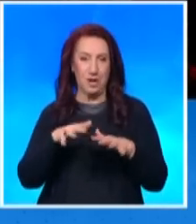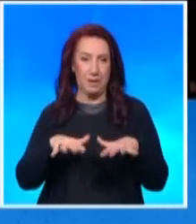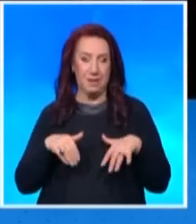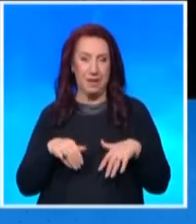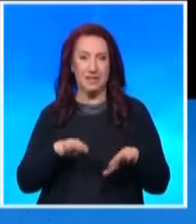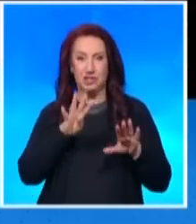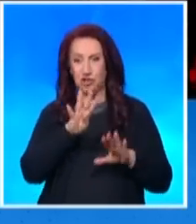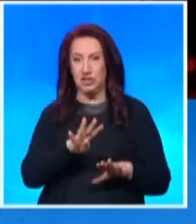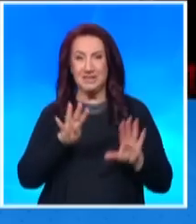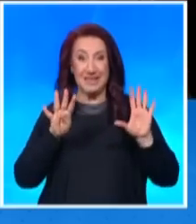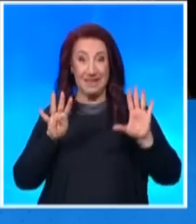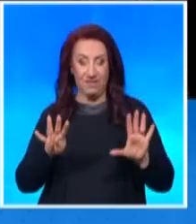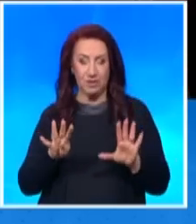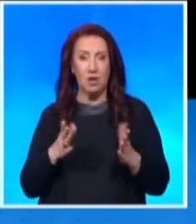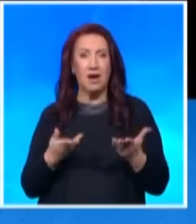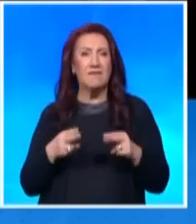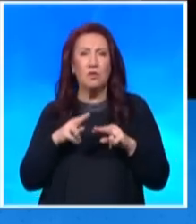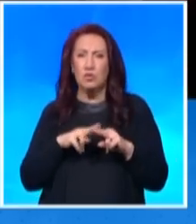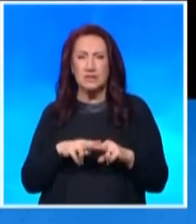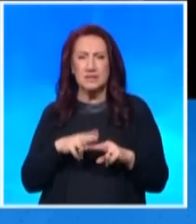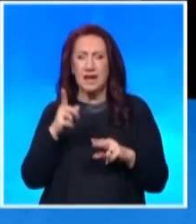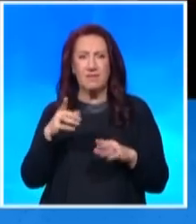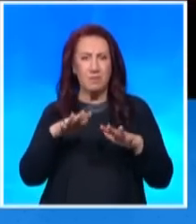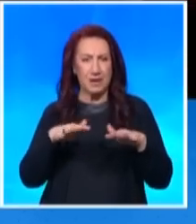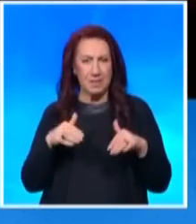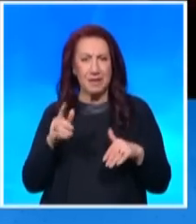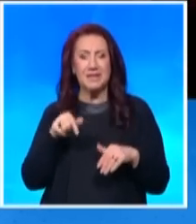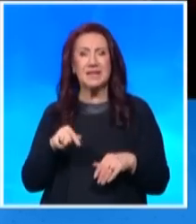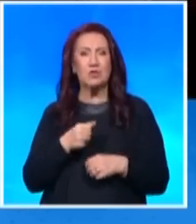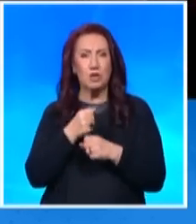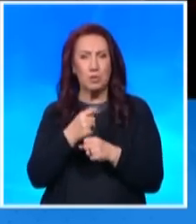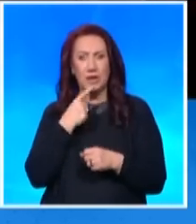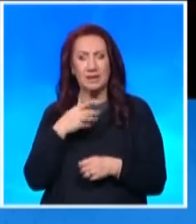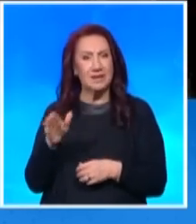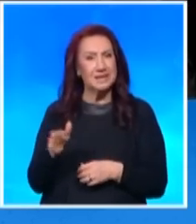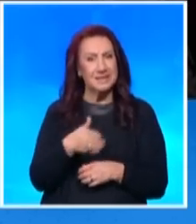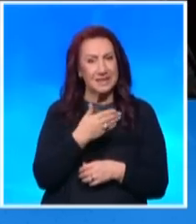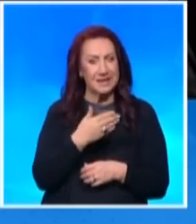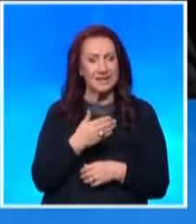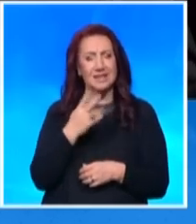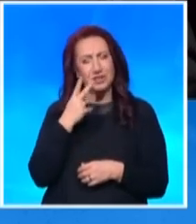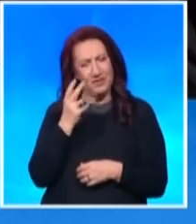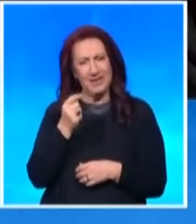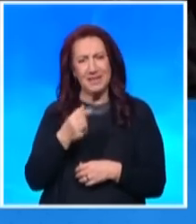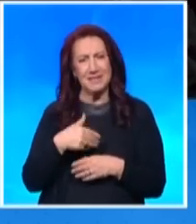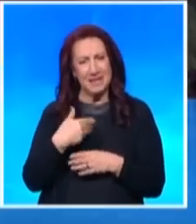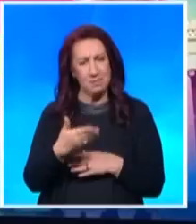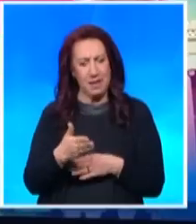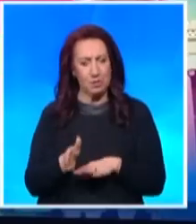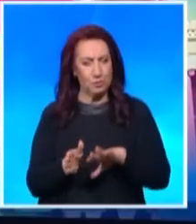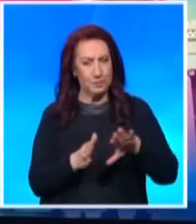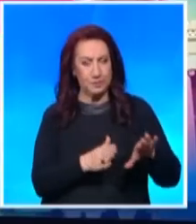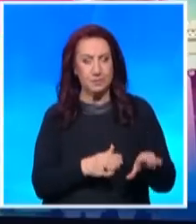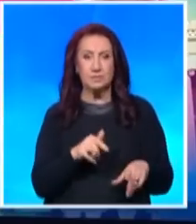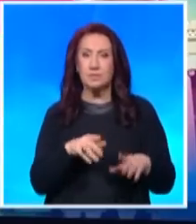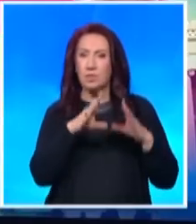сградата на Съединението, след като те си тръгнаха? Ще ви разкажем след малко, преди това обаче към останалото важно от деня.